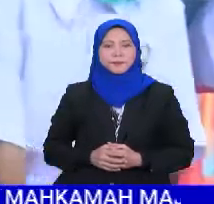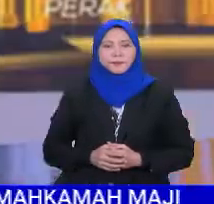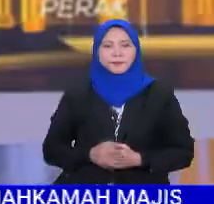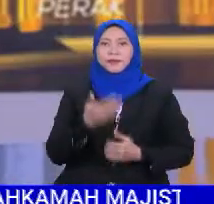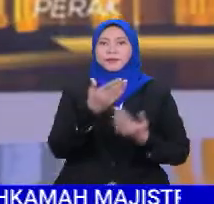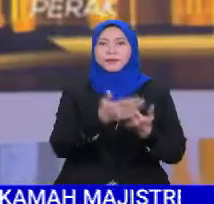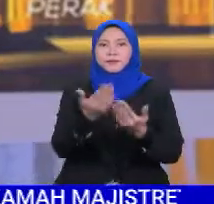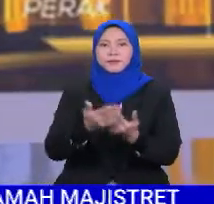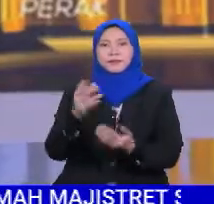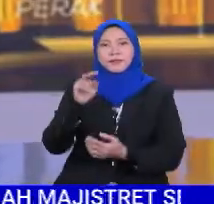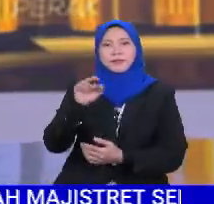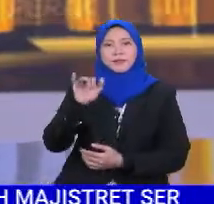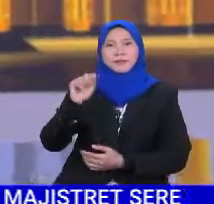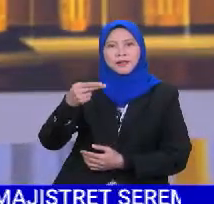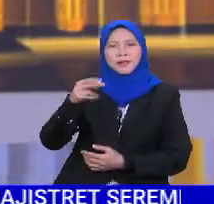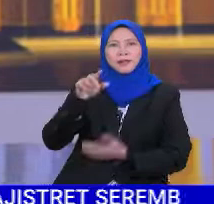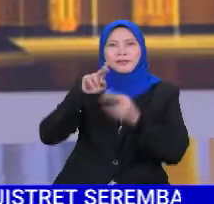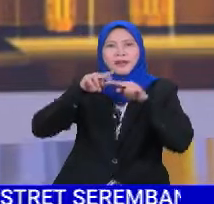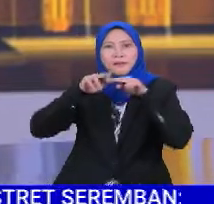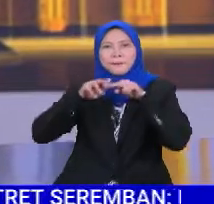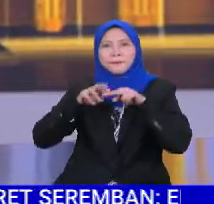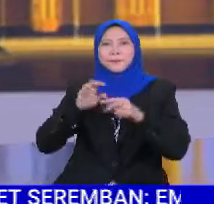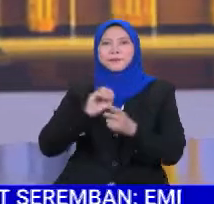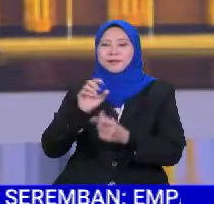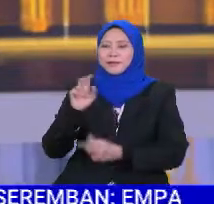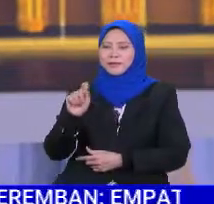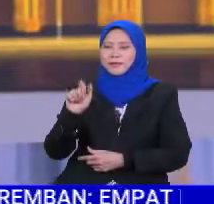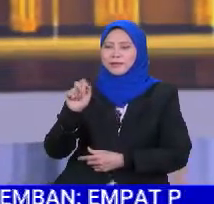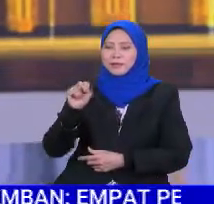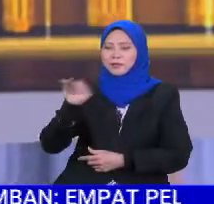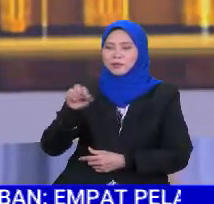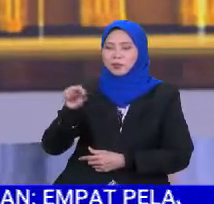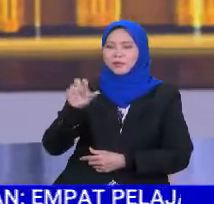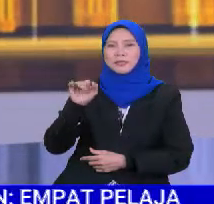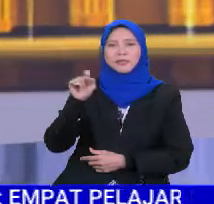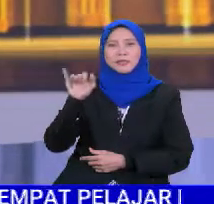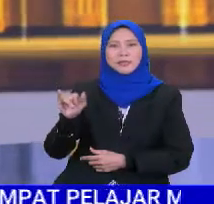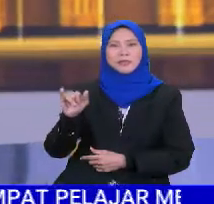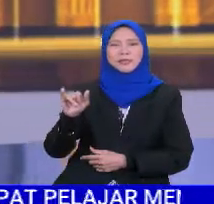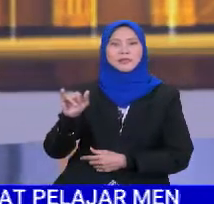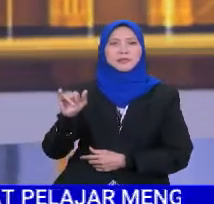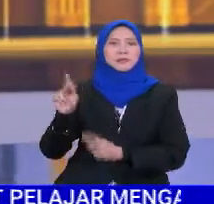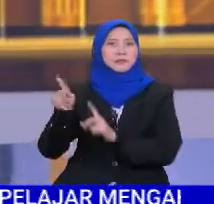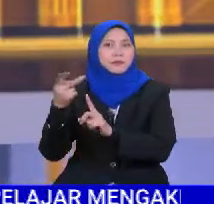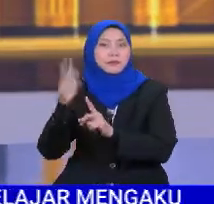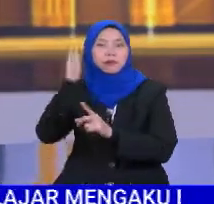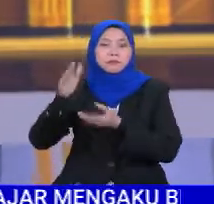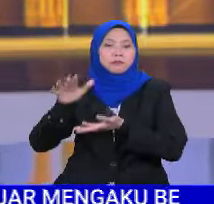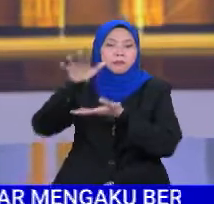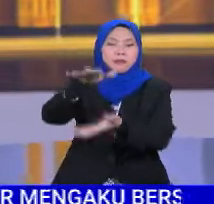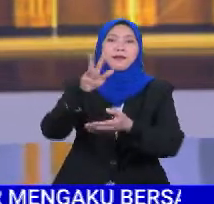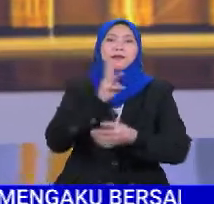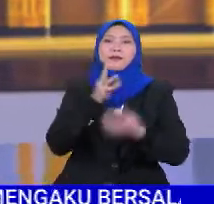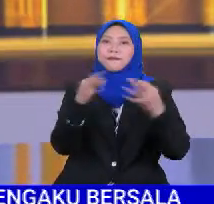fasiliti Nyah Garam atau proses salinasi sekitar Tanjung City di Georgetown akan membekalkan air percuma kepada